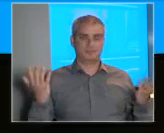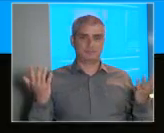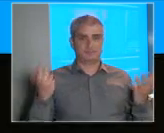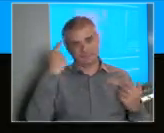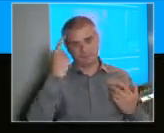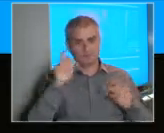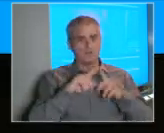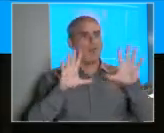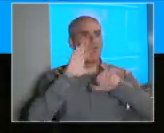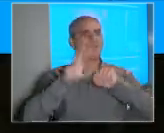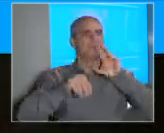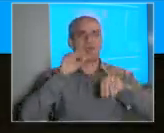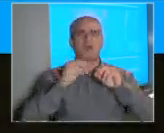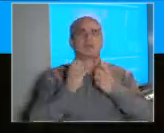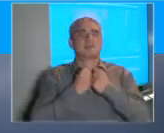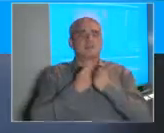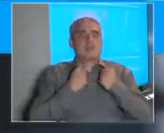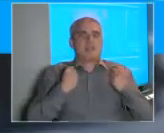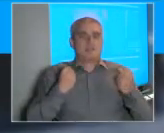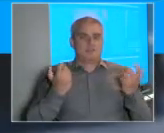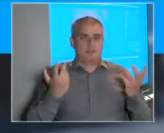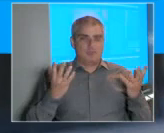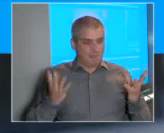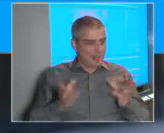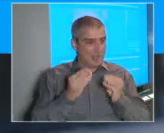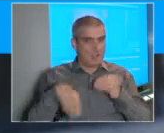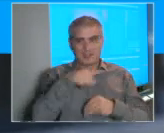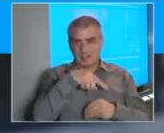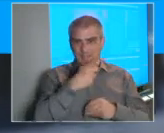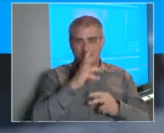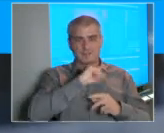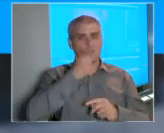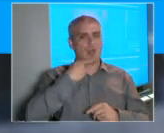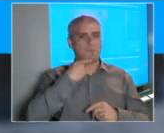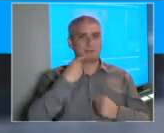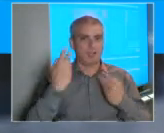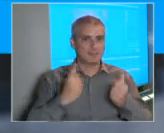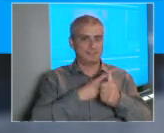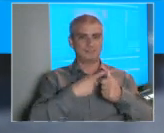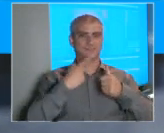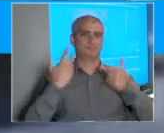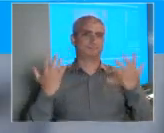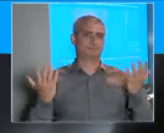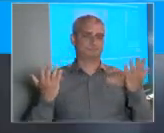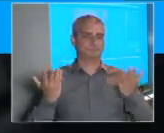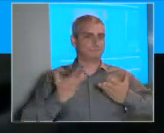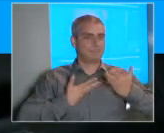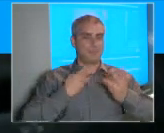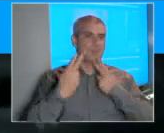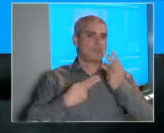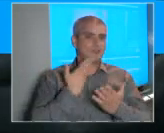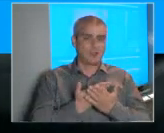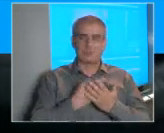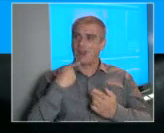יודע, ערב בחירות כאלה דרמטיות, אז להיות יחד איתכם עם שאר הפרשנים, לקבל את